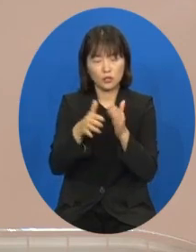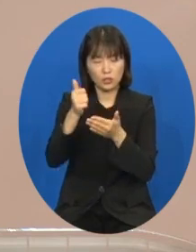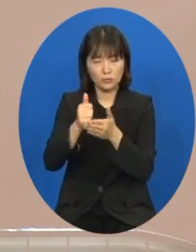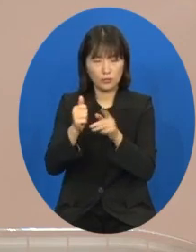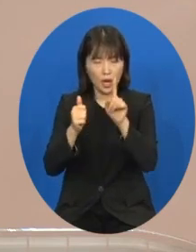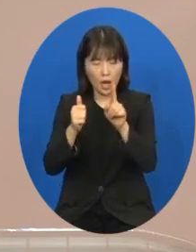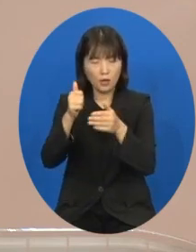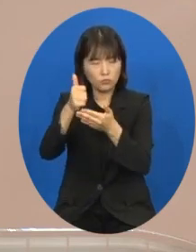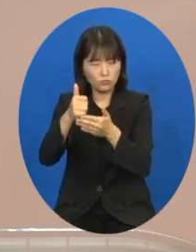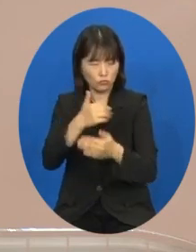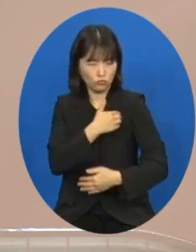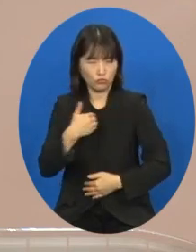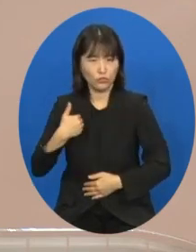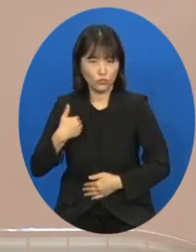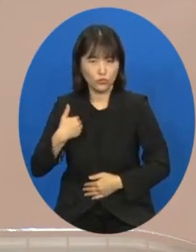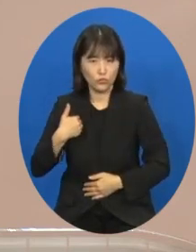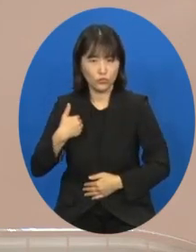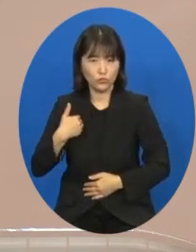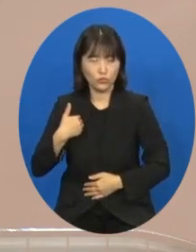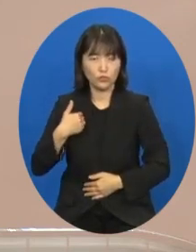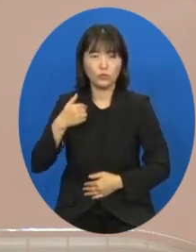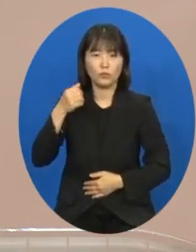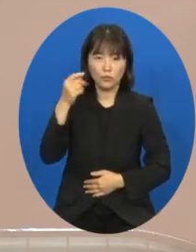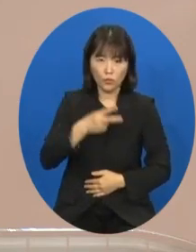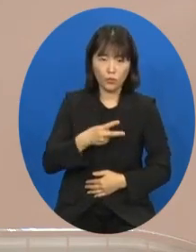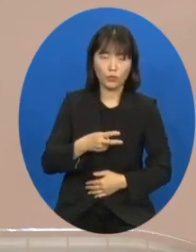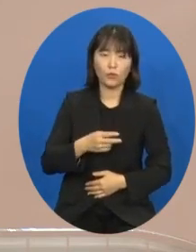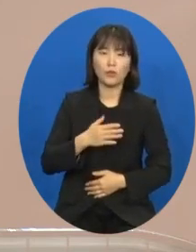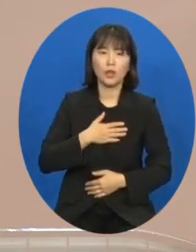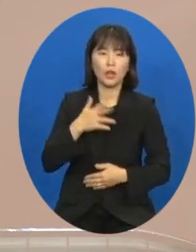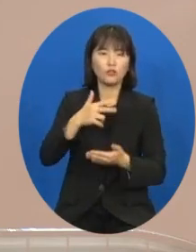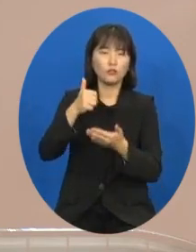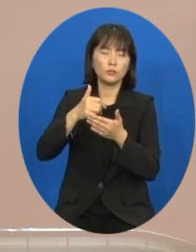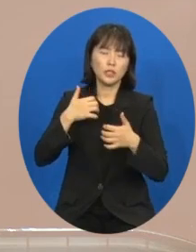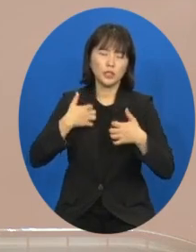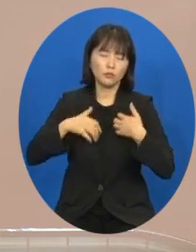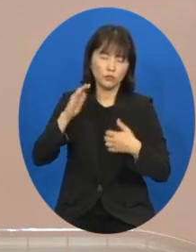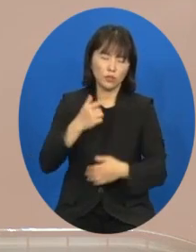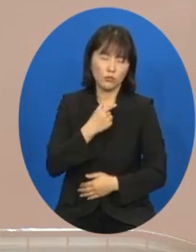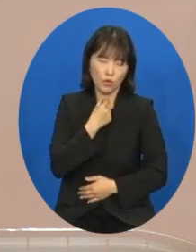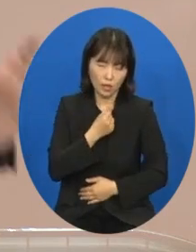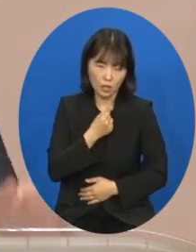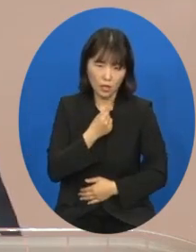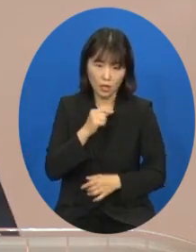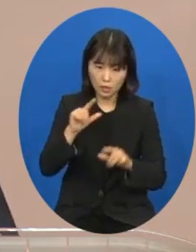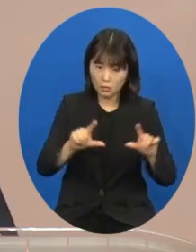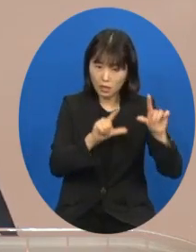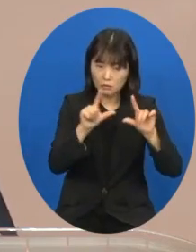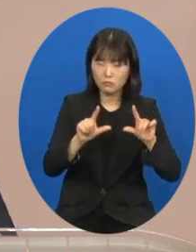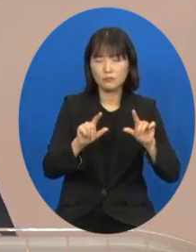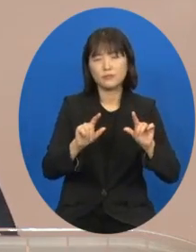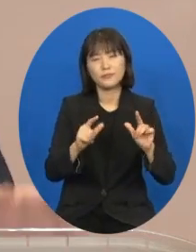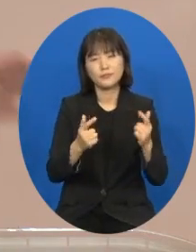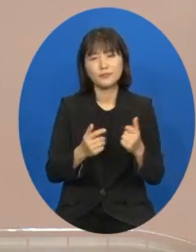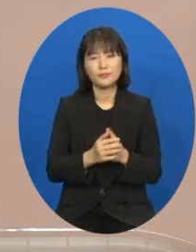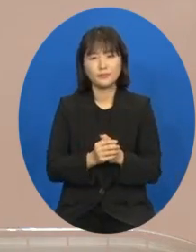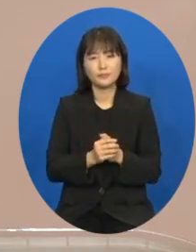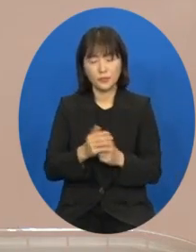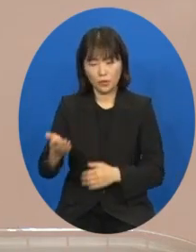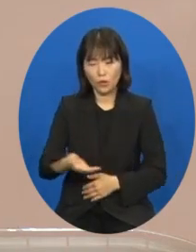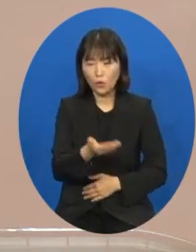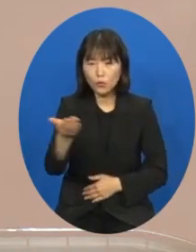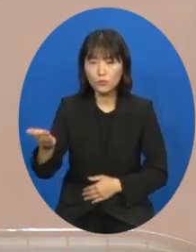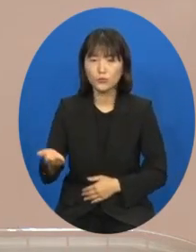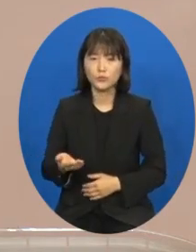한 분이면 충분하고 그리고 나 주님의 기쁨 되기 원하네 이렇게 사는 거 아니에요.